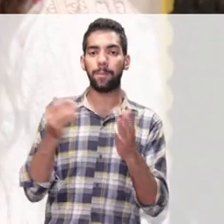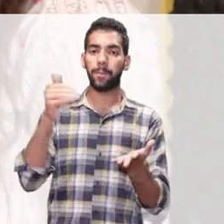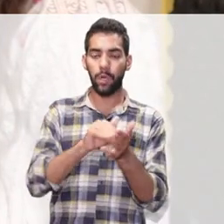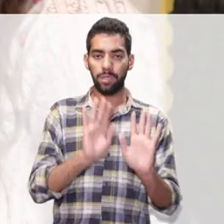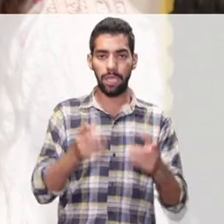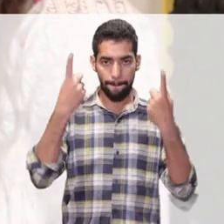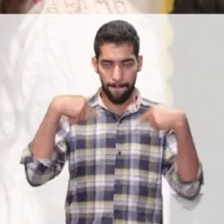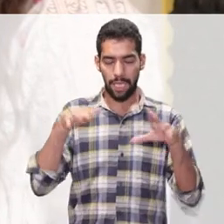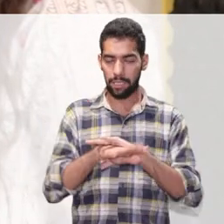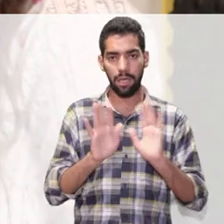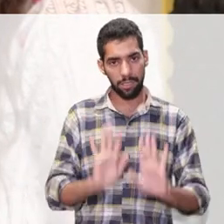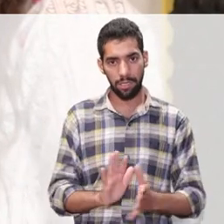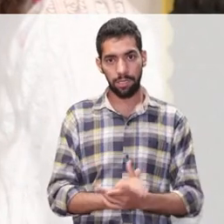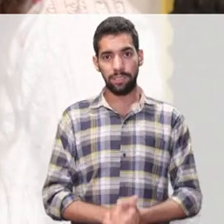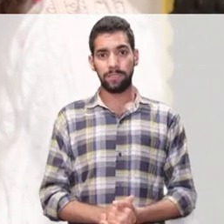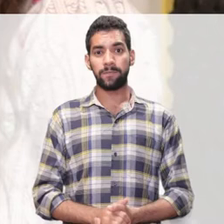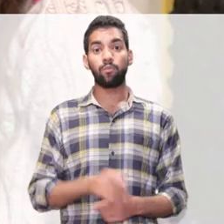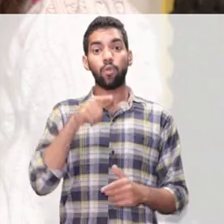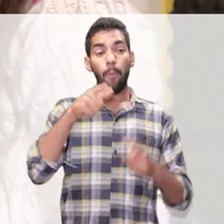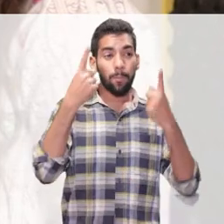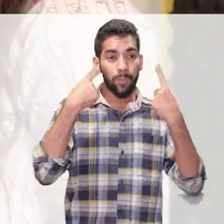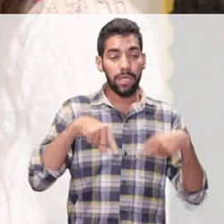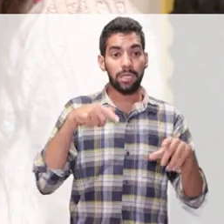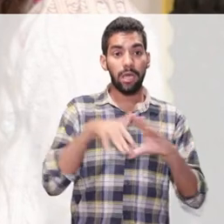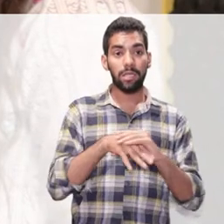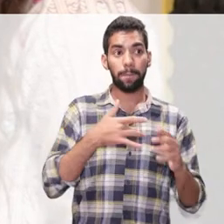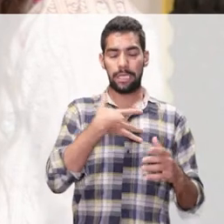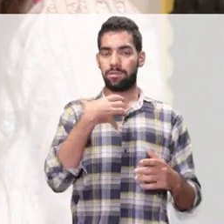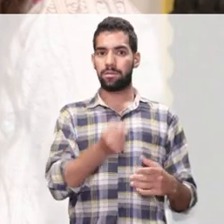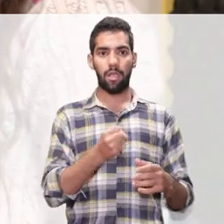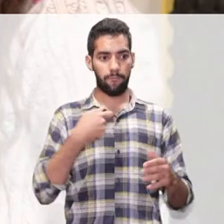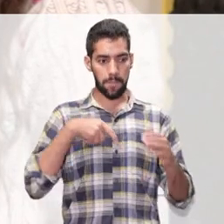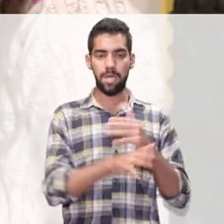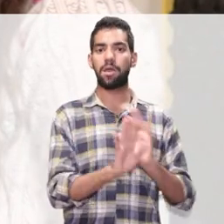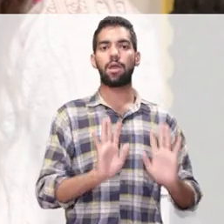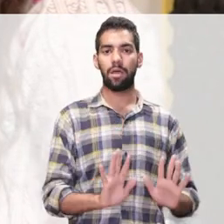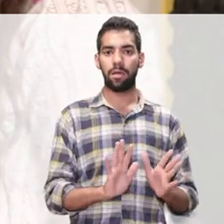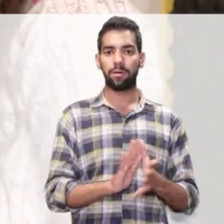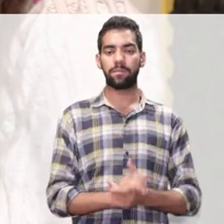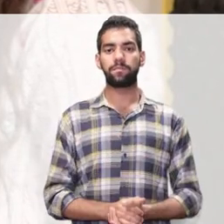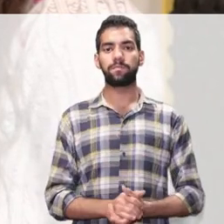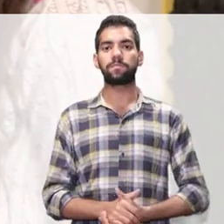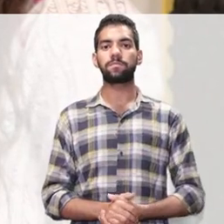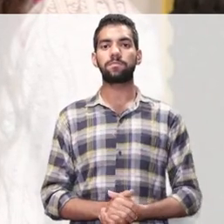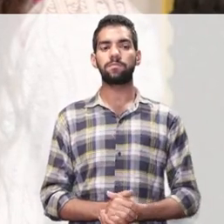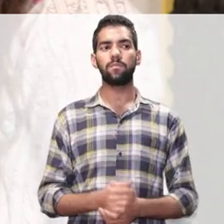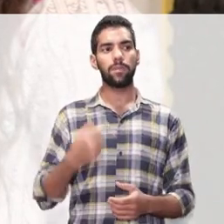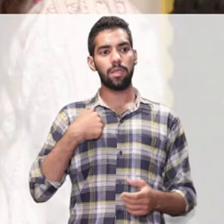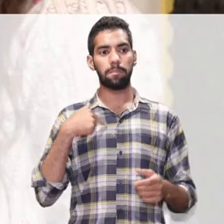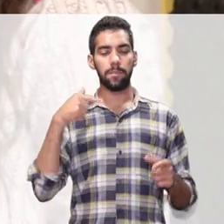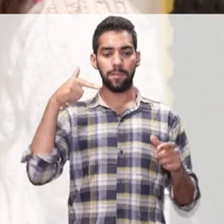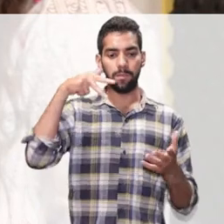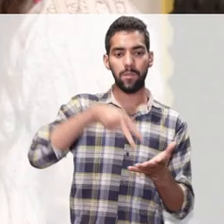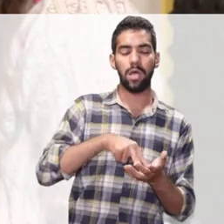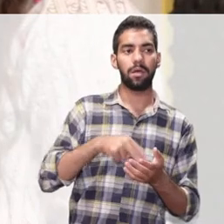बड़ी हानि पर मीटिंग के एंड उस मीटिंग में बड़ा कॉन्फिडेंटली गया था कि यज्ञ तो यह तस्वीर आप को